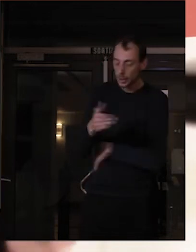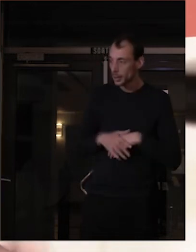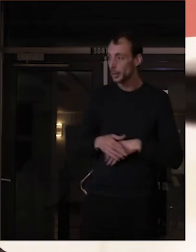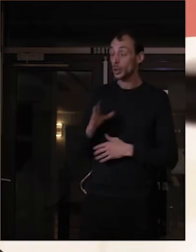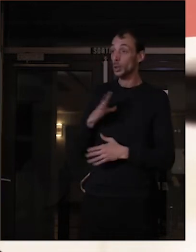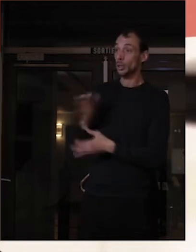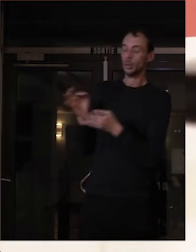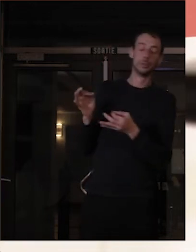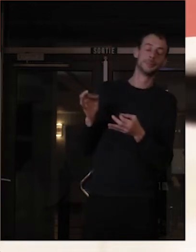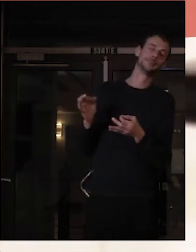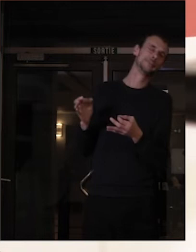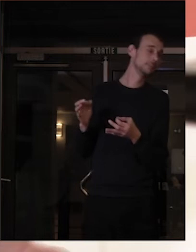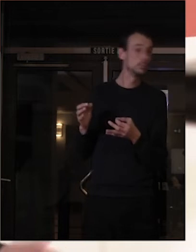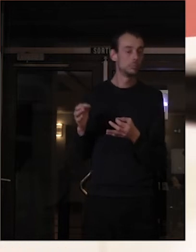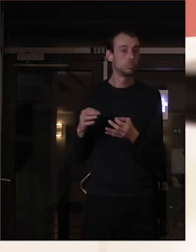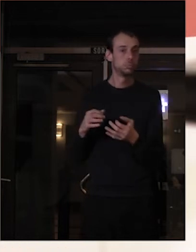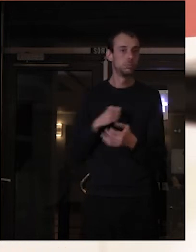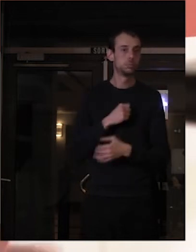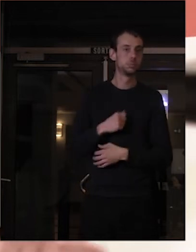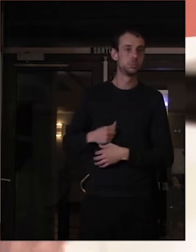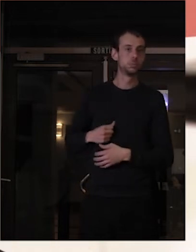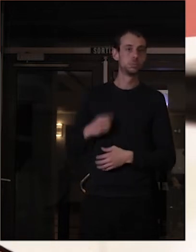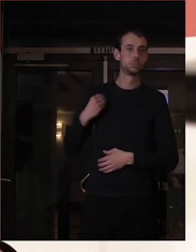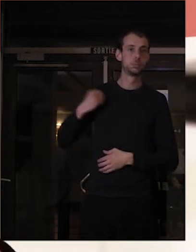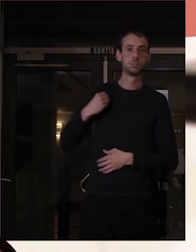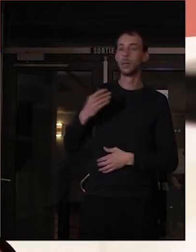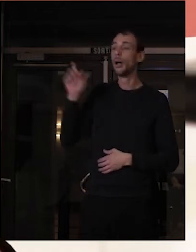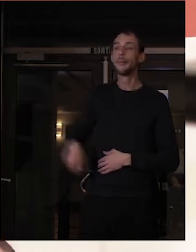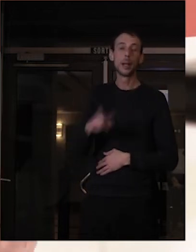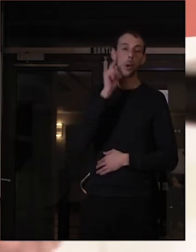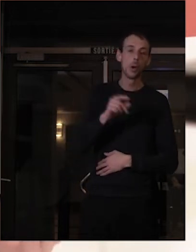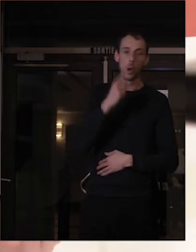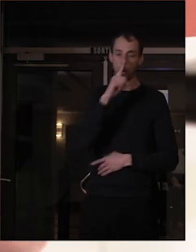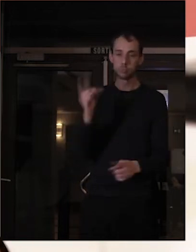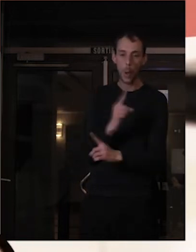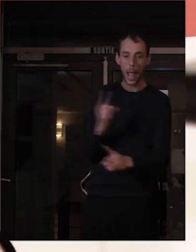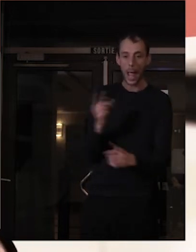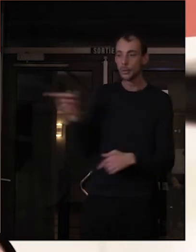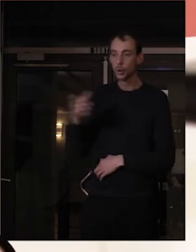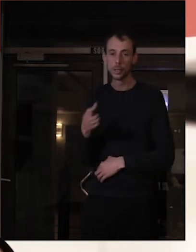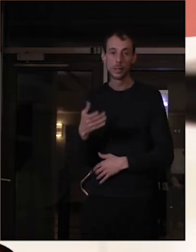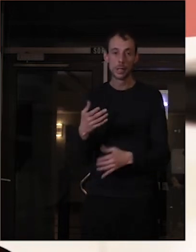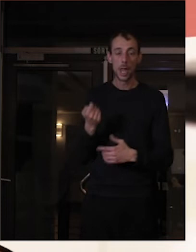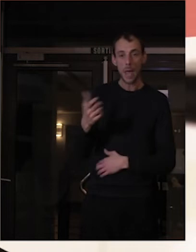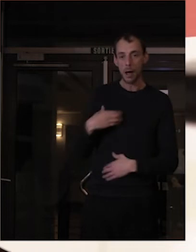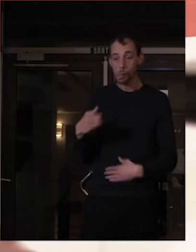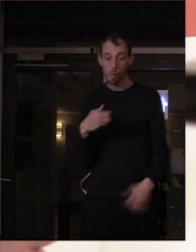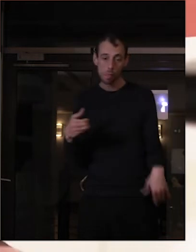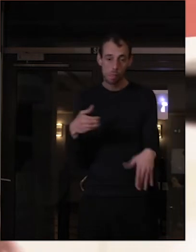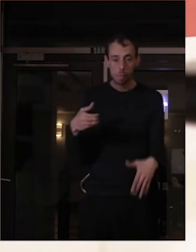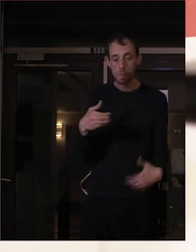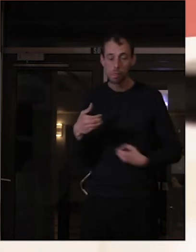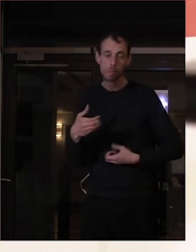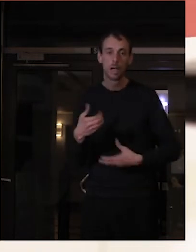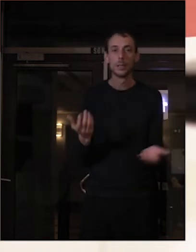des propos qu'on peut entendre sur des joueuses par des mecs bourrés à la bière, qu'on ne devrait pas leur servir d'ailleurs, mais... Enfin, c'est vraiment pas